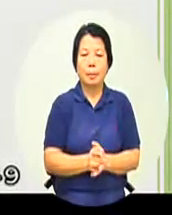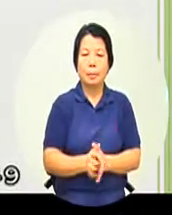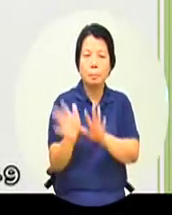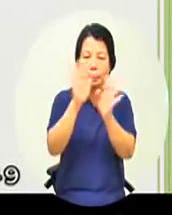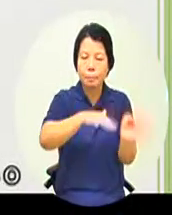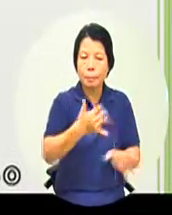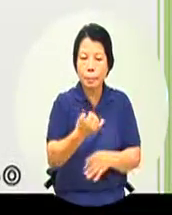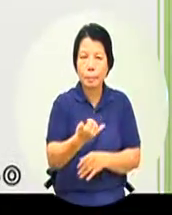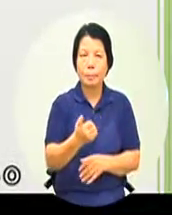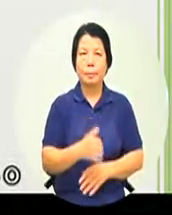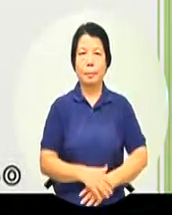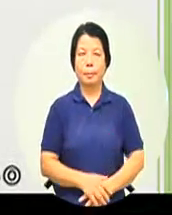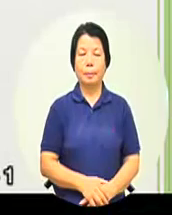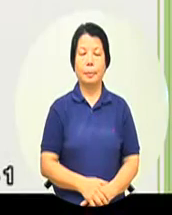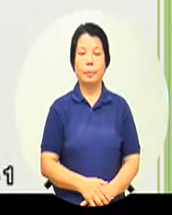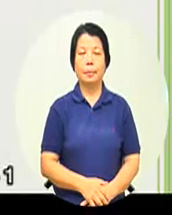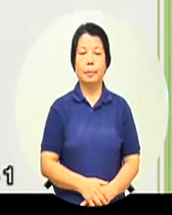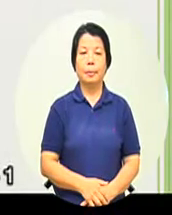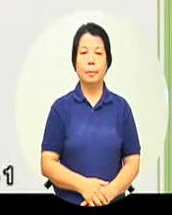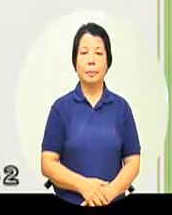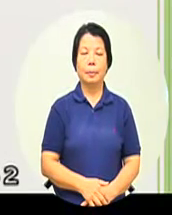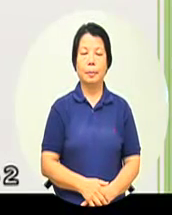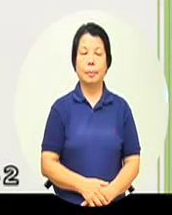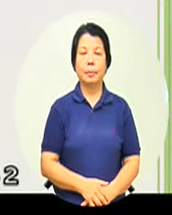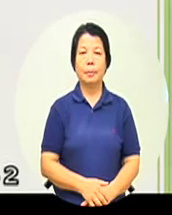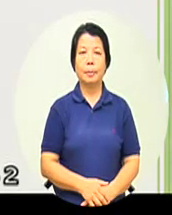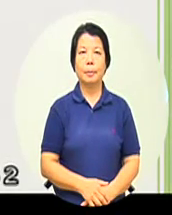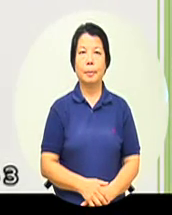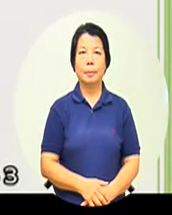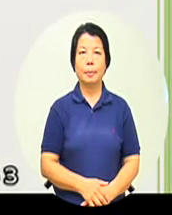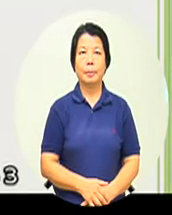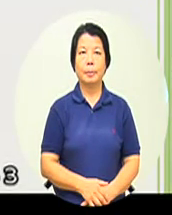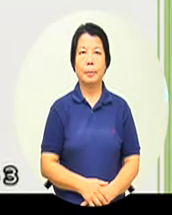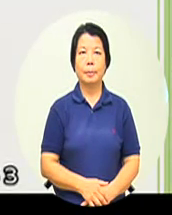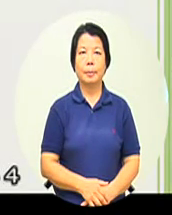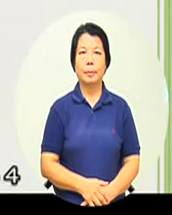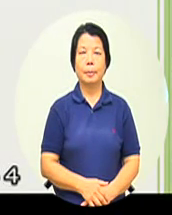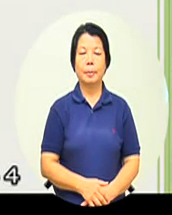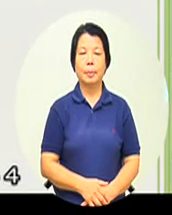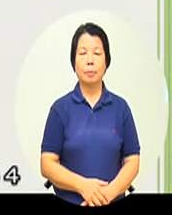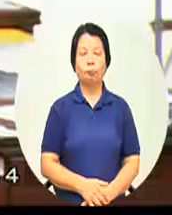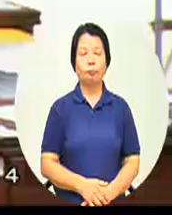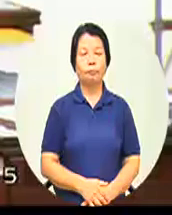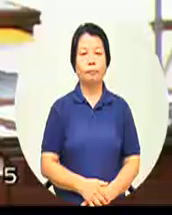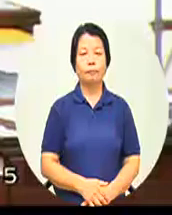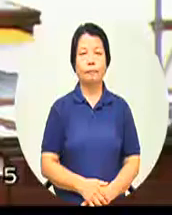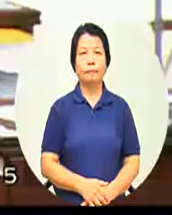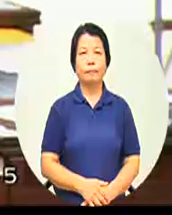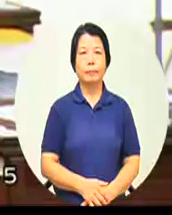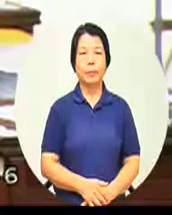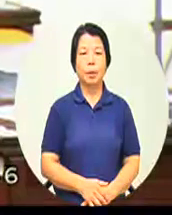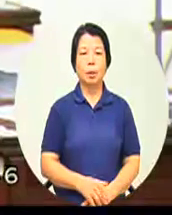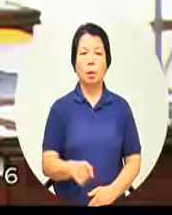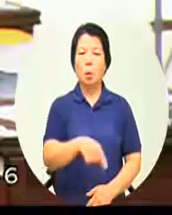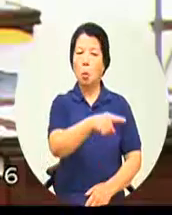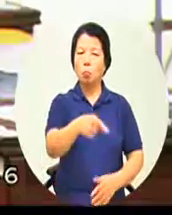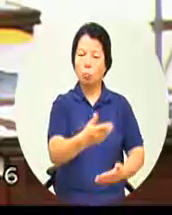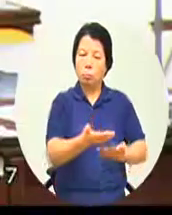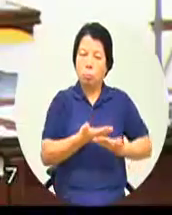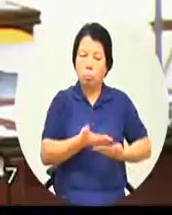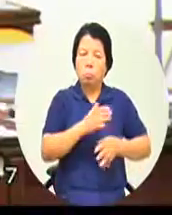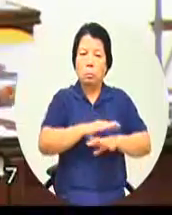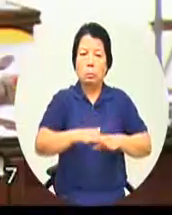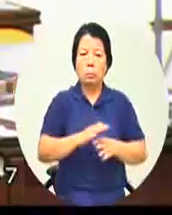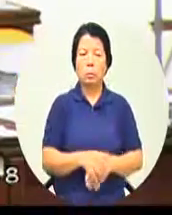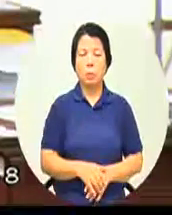差不多讲的嘛，对不对？哦，就是讲虽然呢是真的无维持，毕竟无耐啦，但是维持会去接受啦。哦，我是讲个歹听